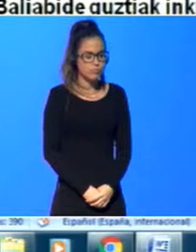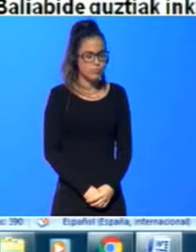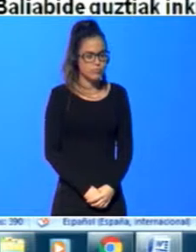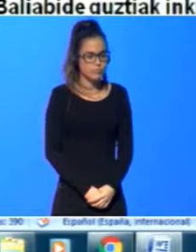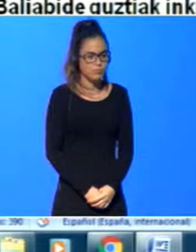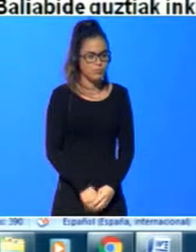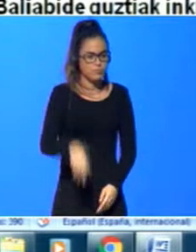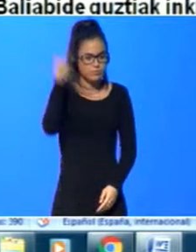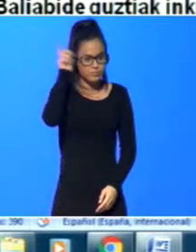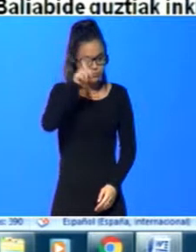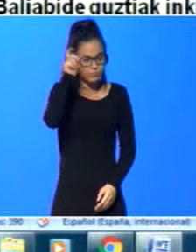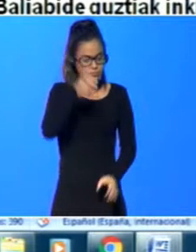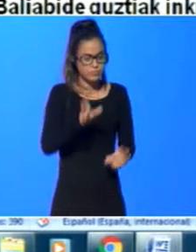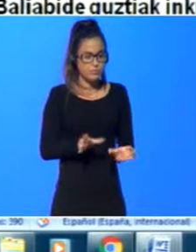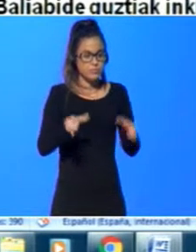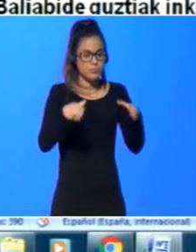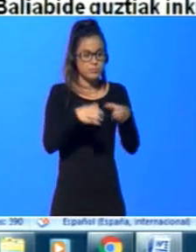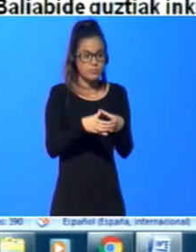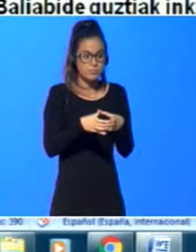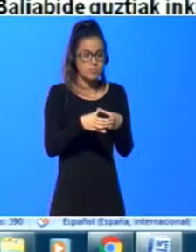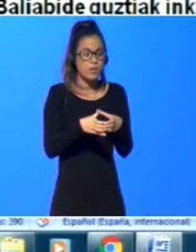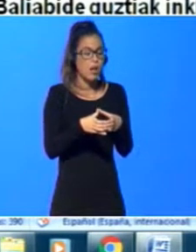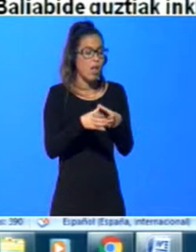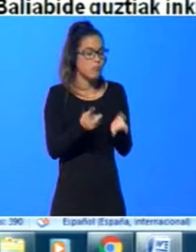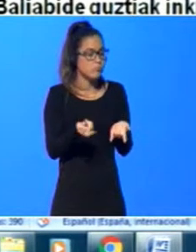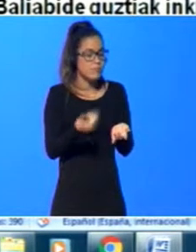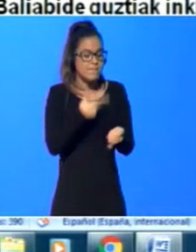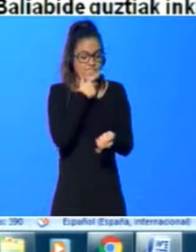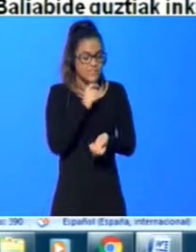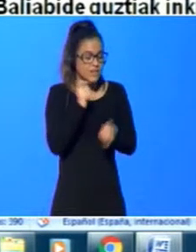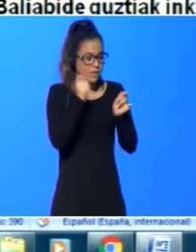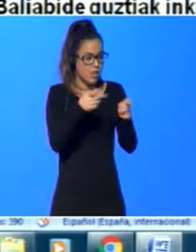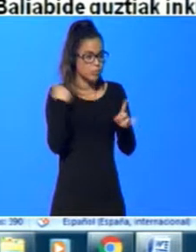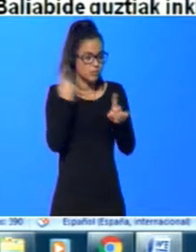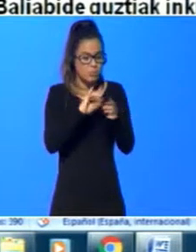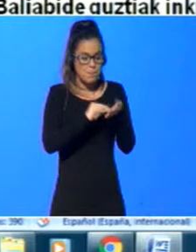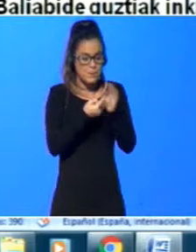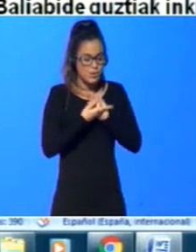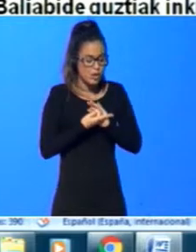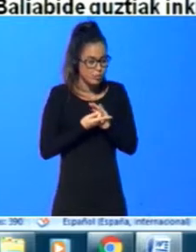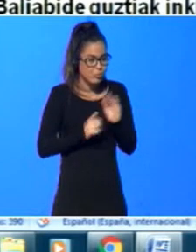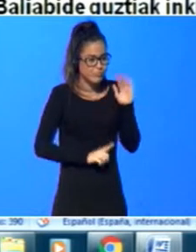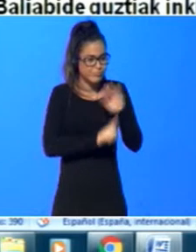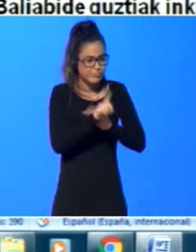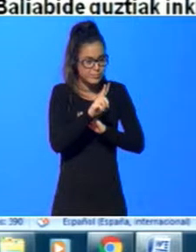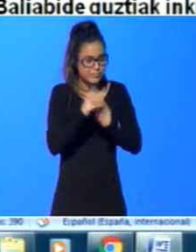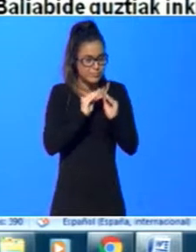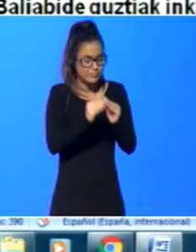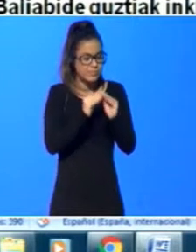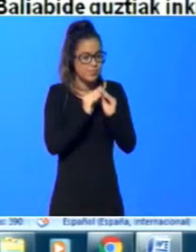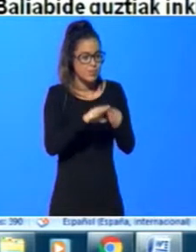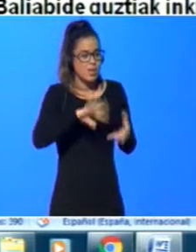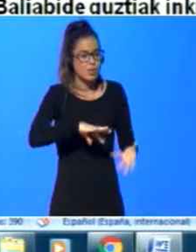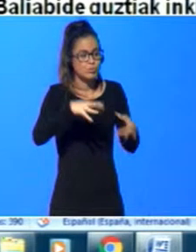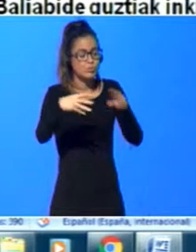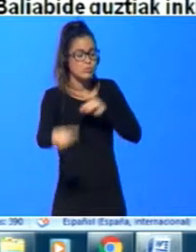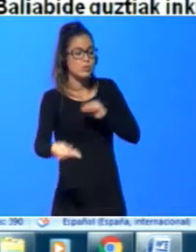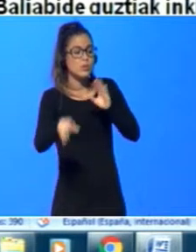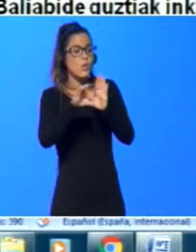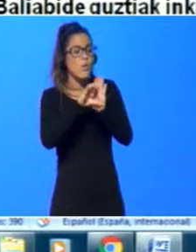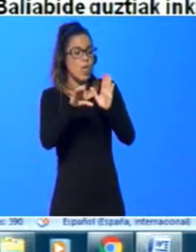irakasle taldeak egiteko aukerak erraztea, proiektua garatu alizateko, egokitzapen kurrikularrak